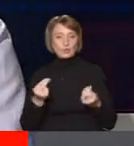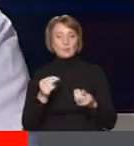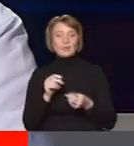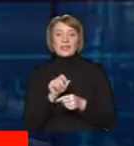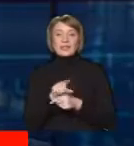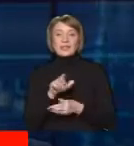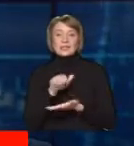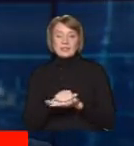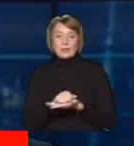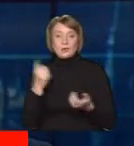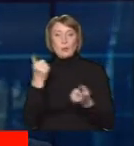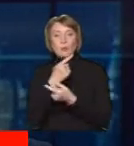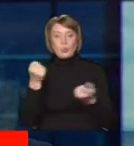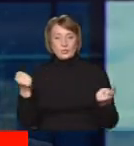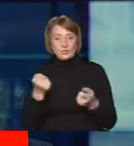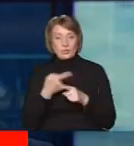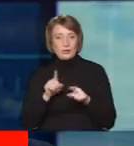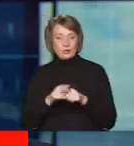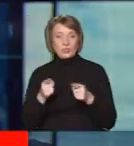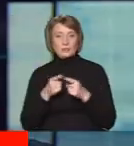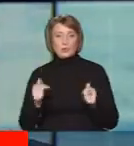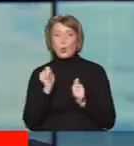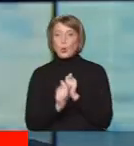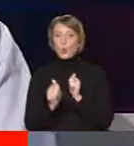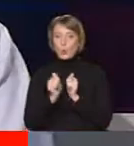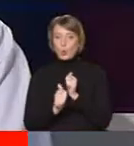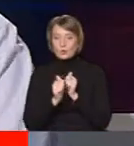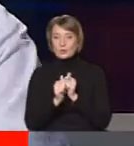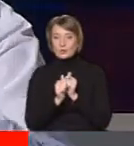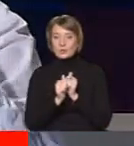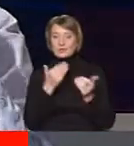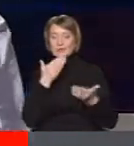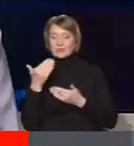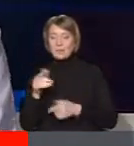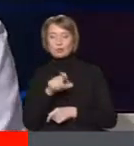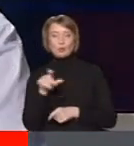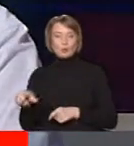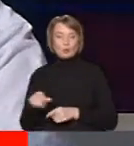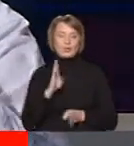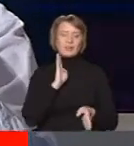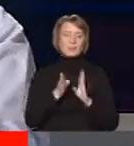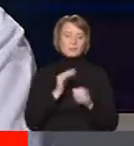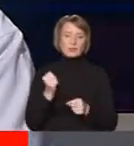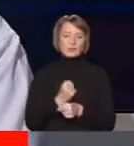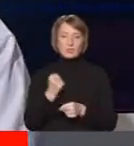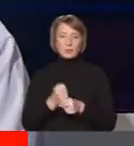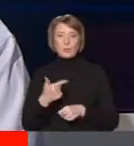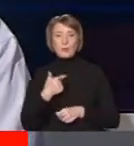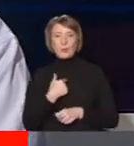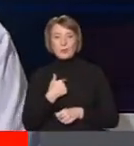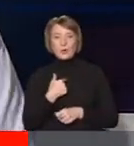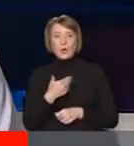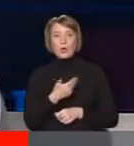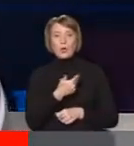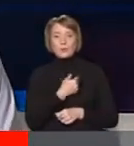тому публічно оголосили цей процес. В кожній нашій листівці є заклик до людей. І ми постійно на Фейсбуці це робили. І ми потім півтора місяці